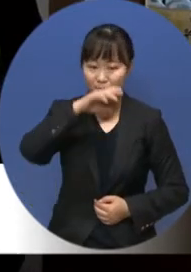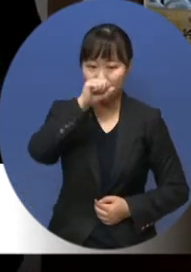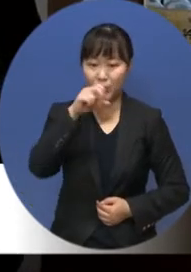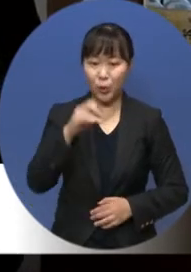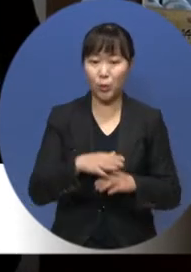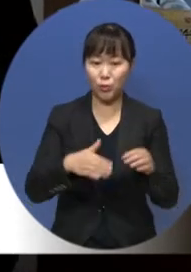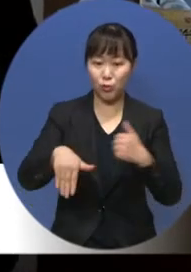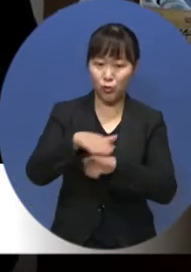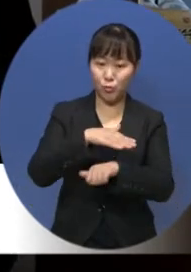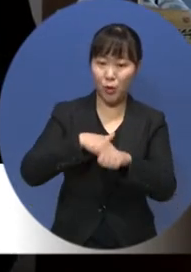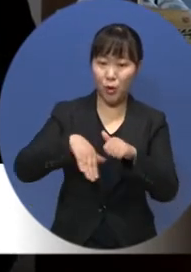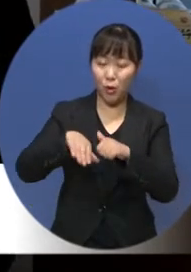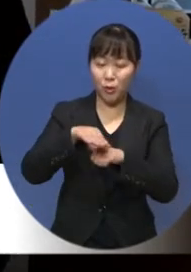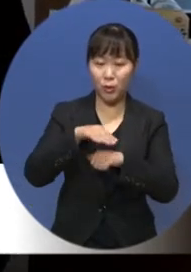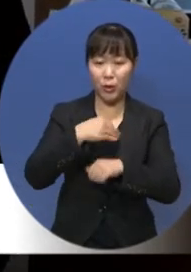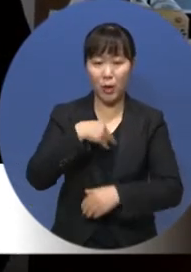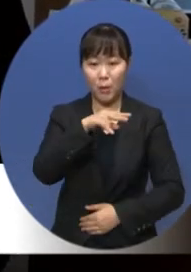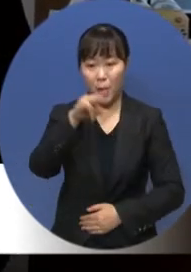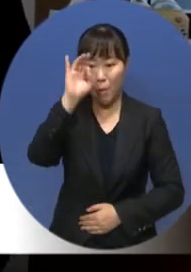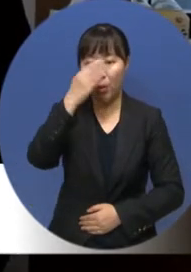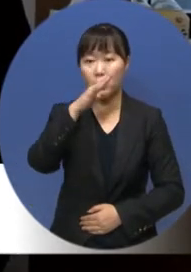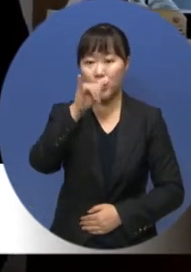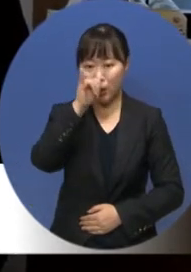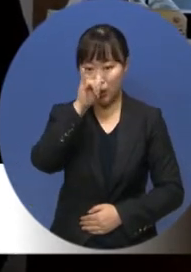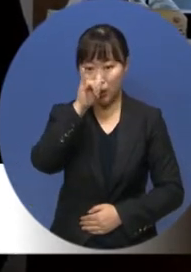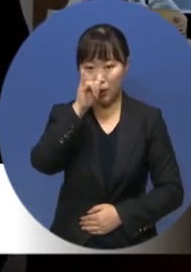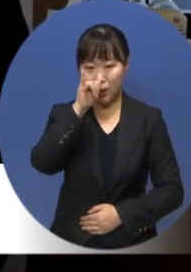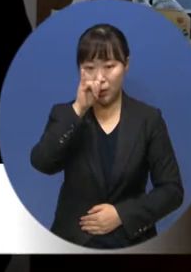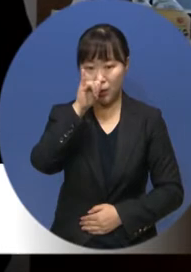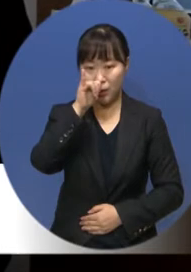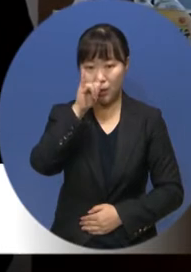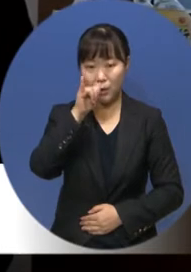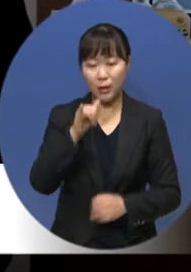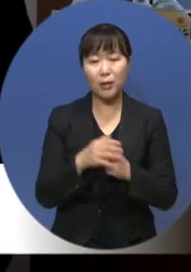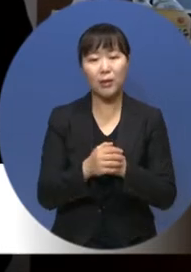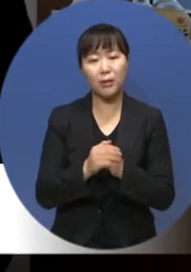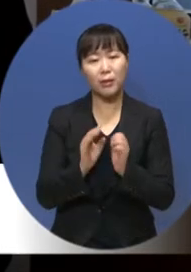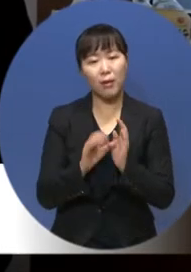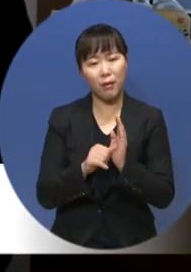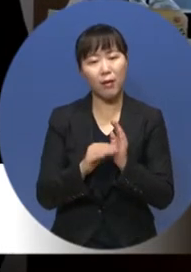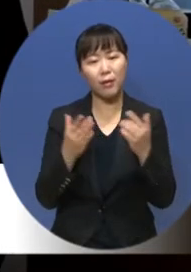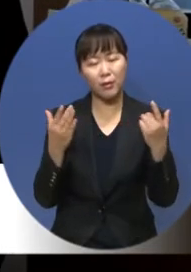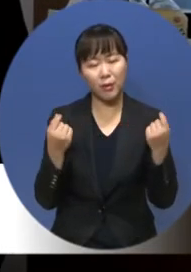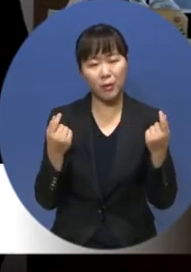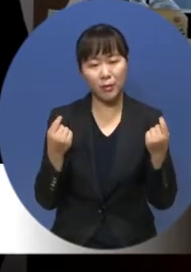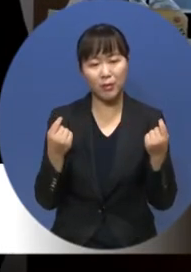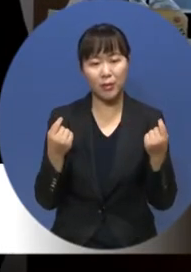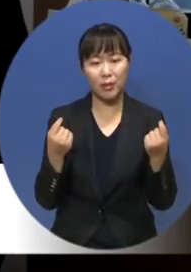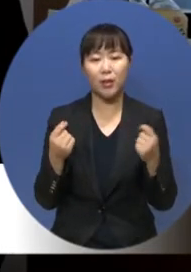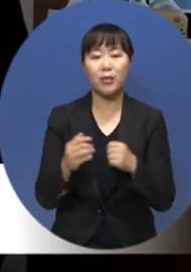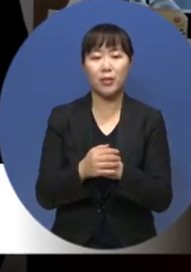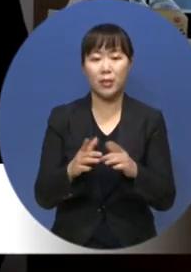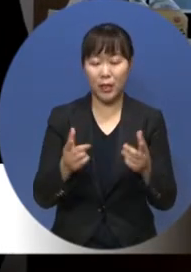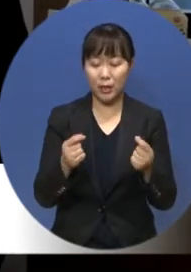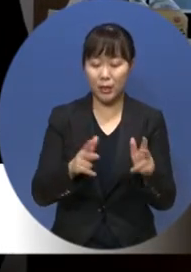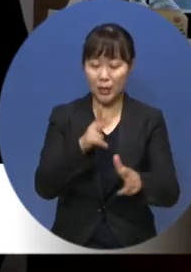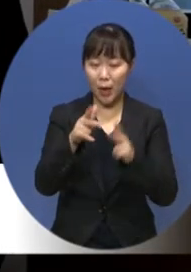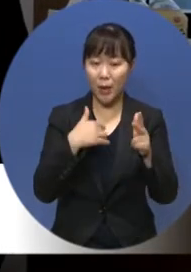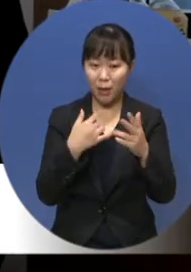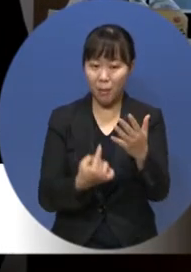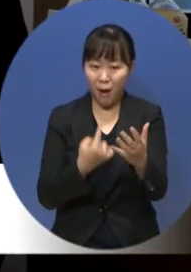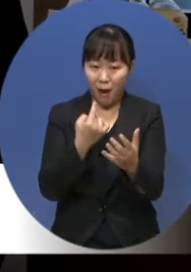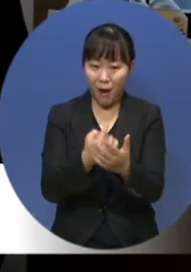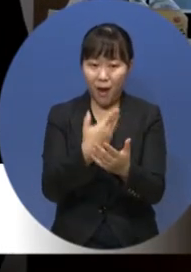이제 주변을 돌아볼 수 있는 이제 시점이 이제 그런 시기가 이제 좀 됐는데 이런 사업에 동참할 수